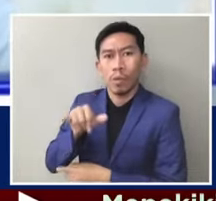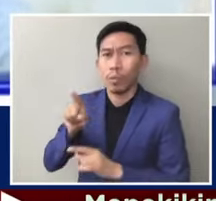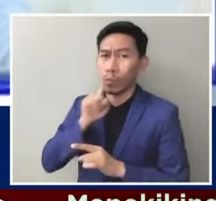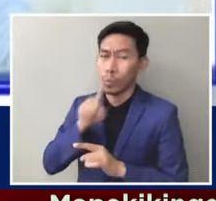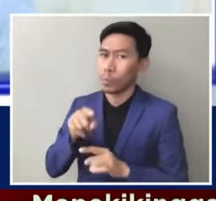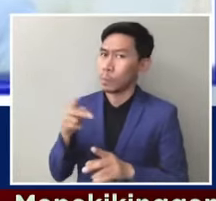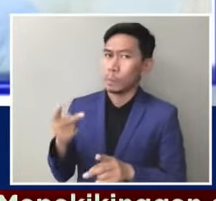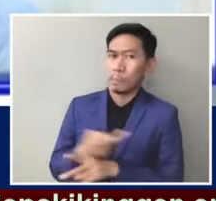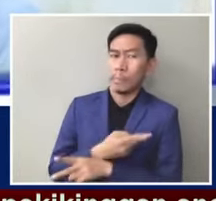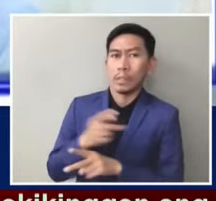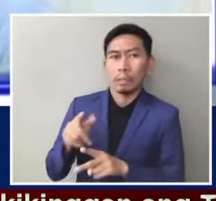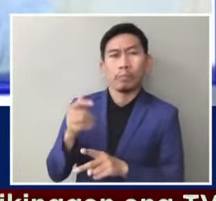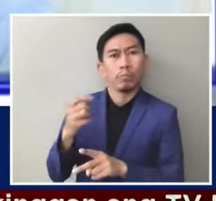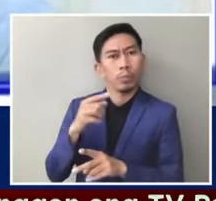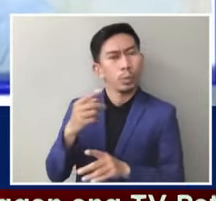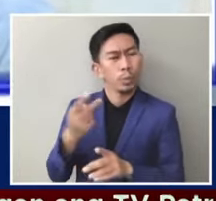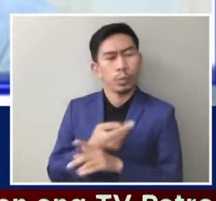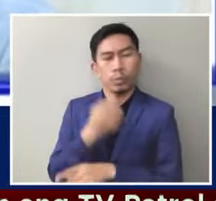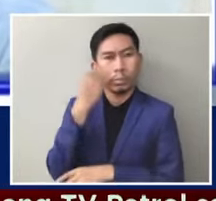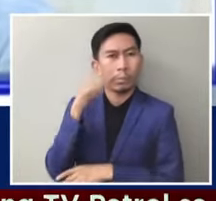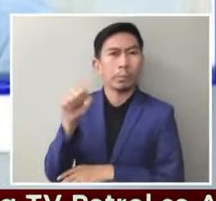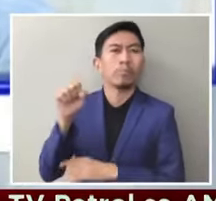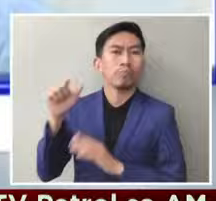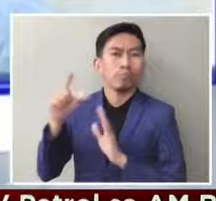sa batas.